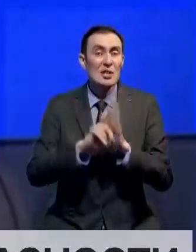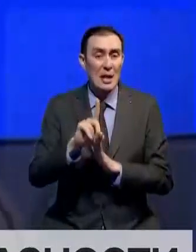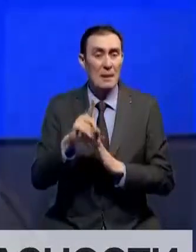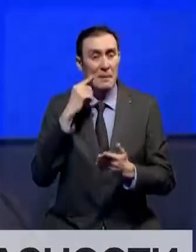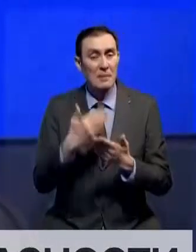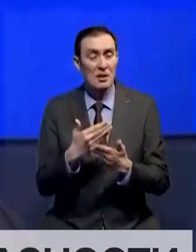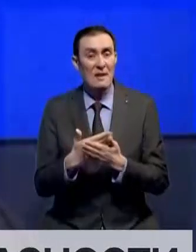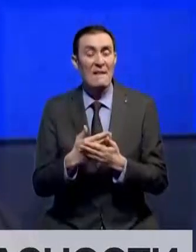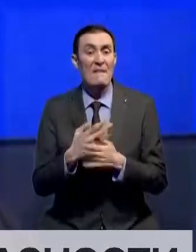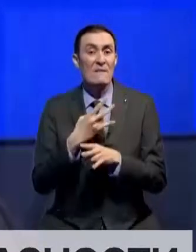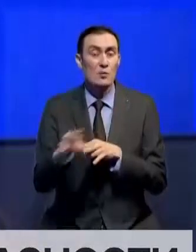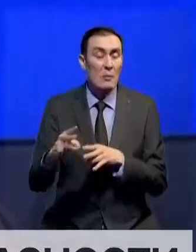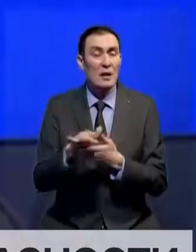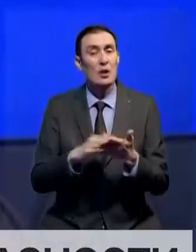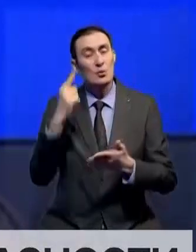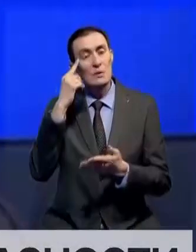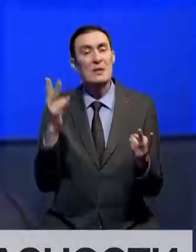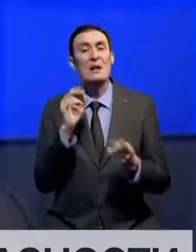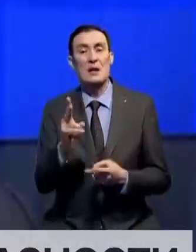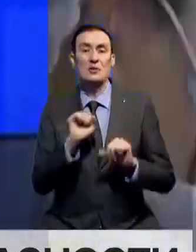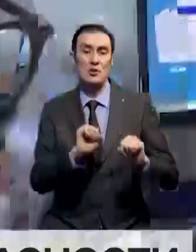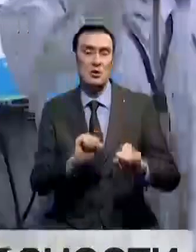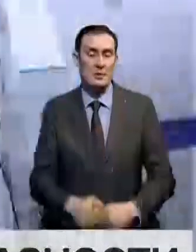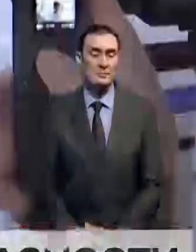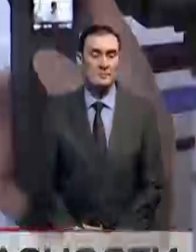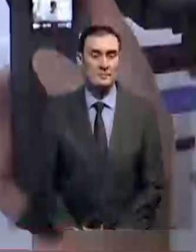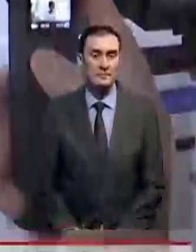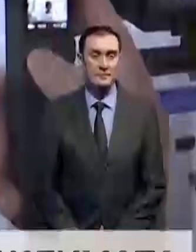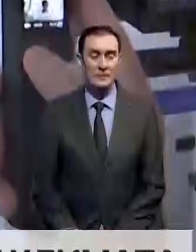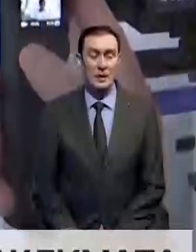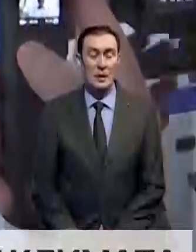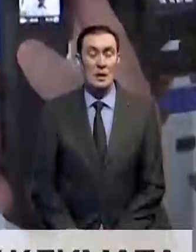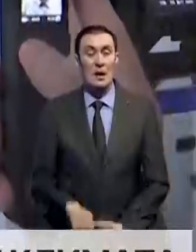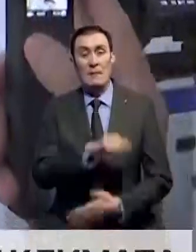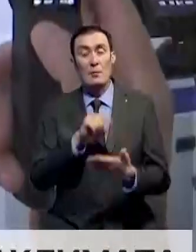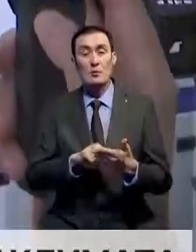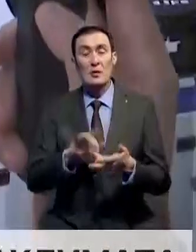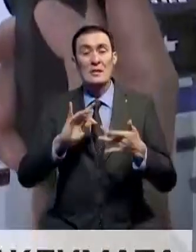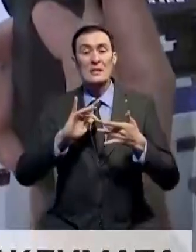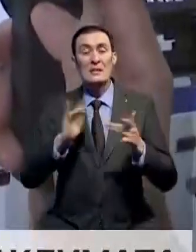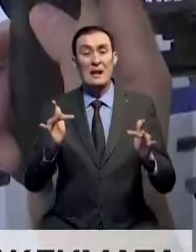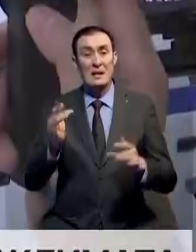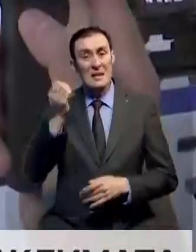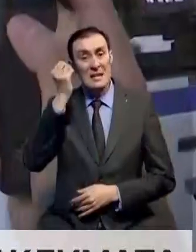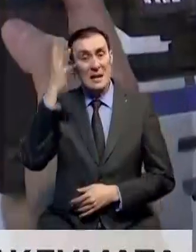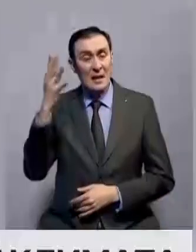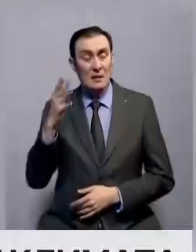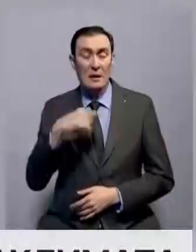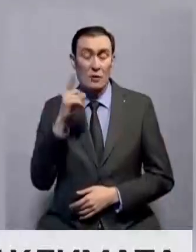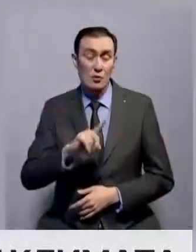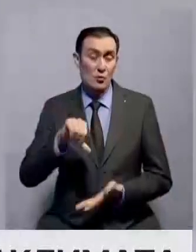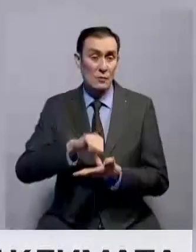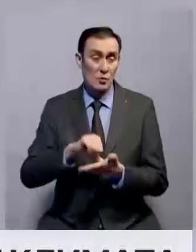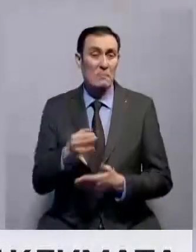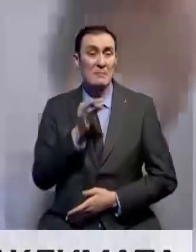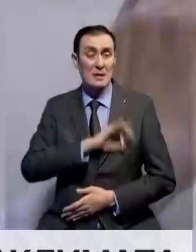предположить взлом, а затем думать о средствах защиты. Что касается искусственного интеллекта, участники форума уверены,